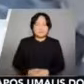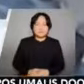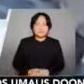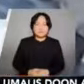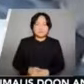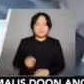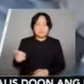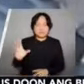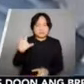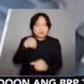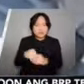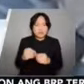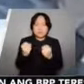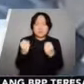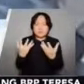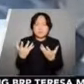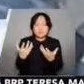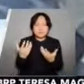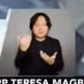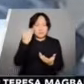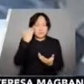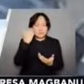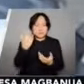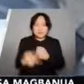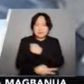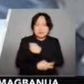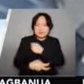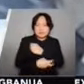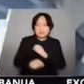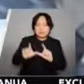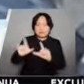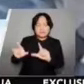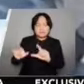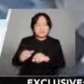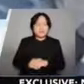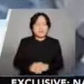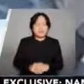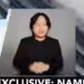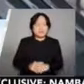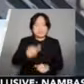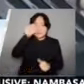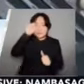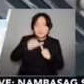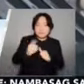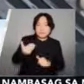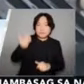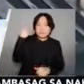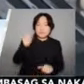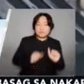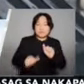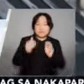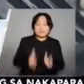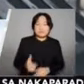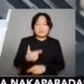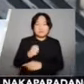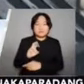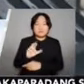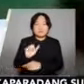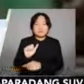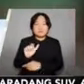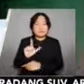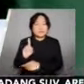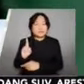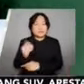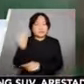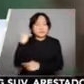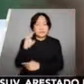mga nambasag ng kotse at nagnakaw sa mga personal na gamit ng aktor na si Gerald Anderson noong Pebrero 2022.